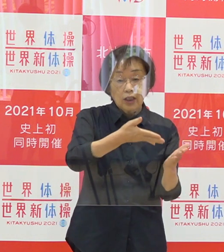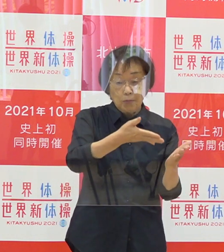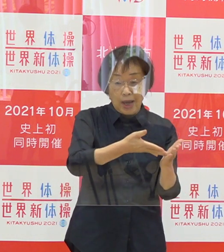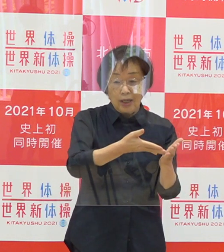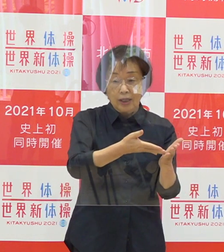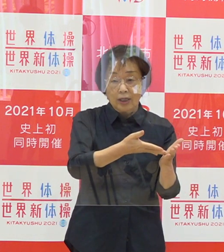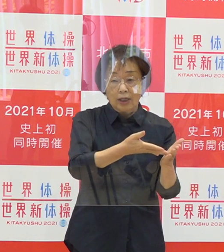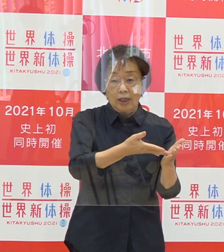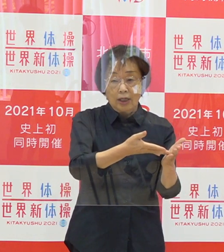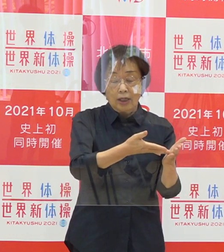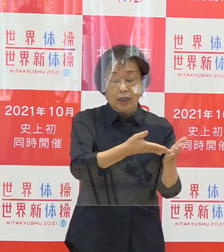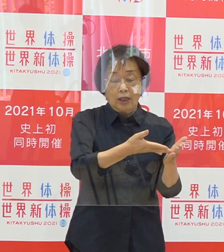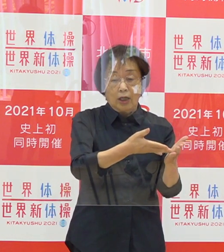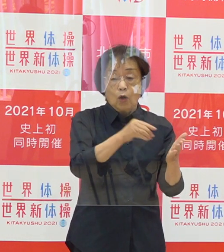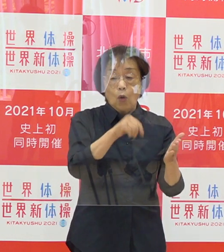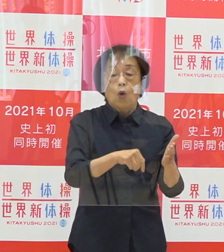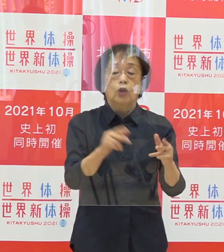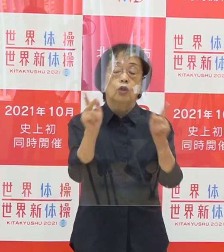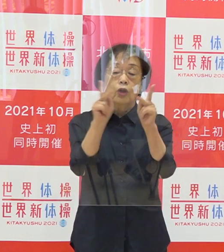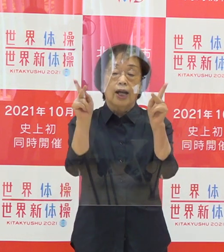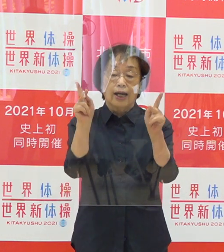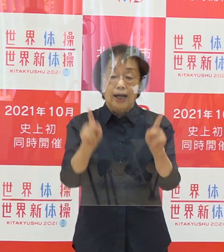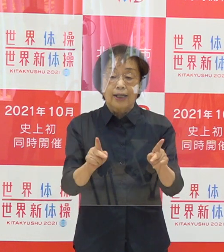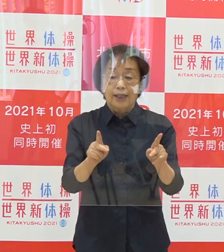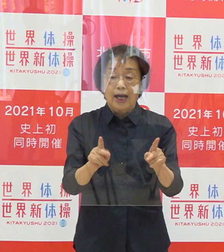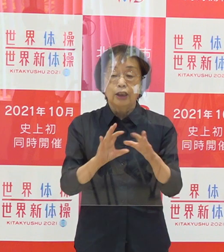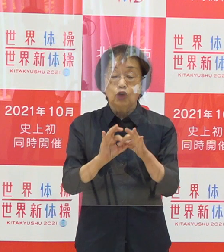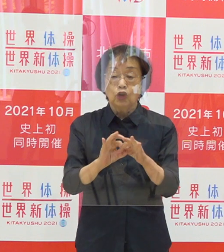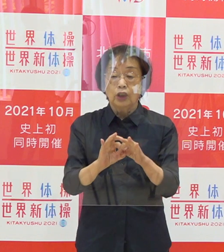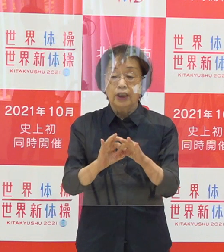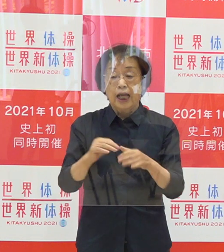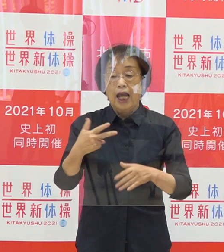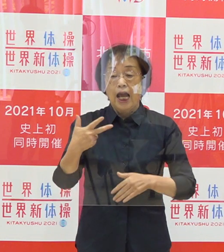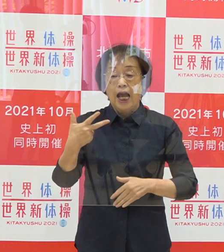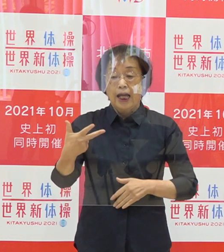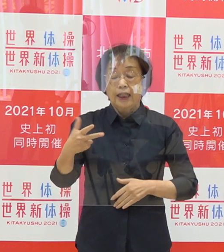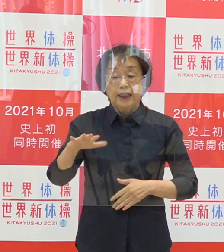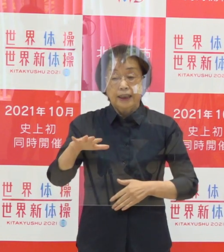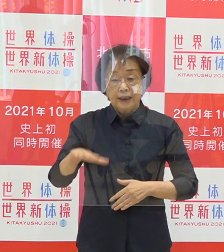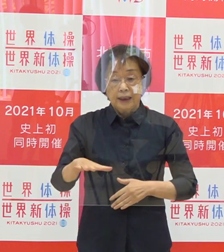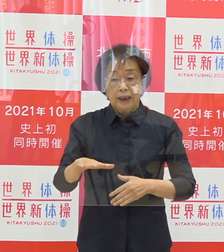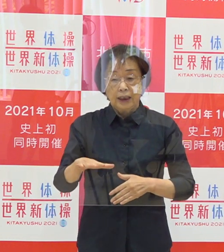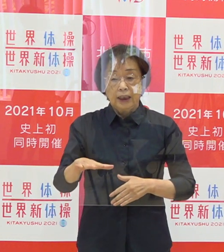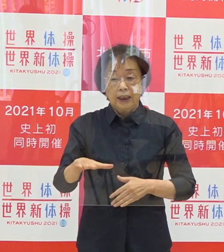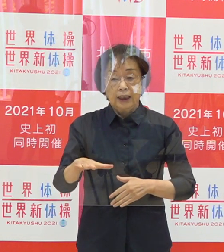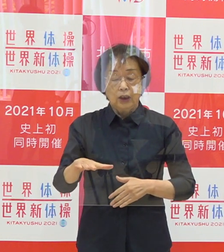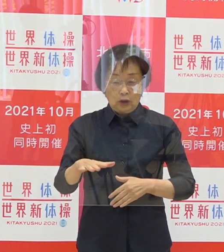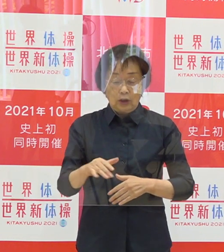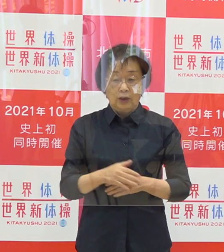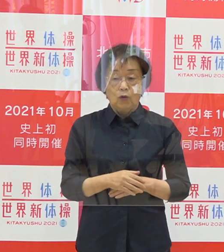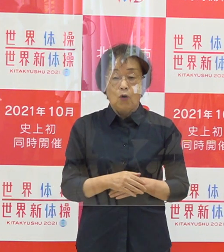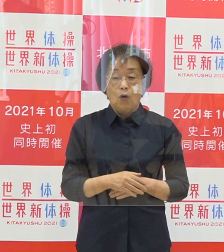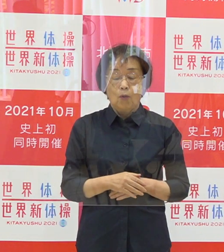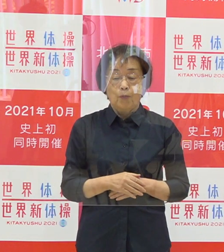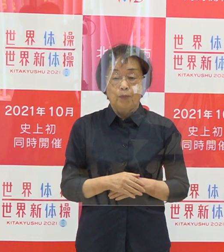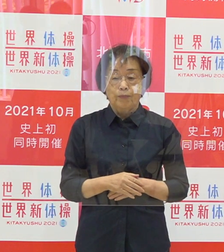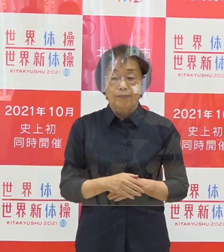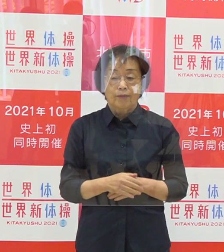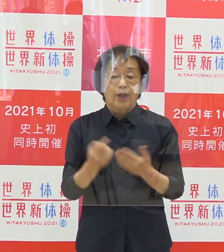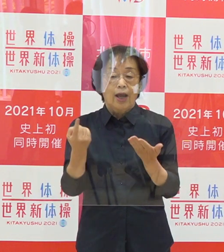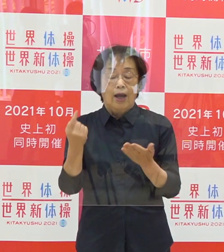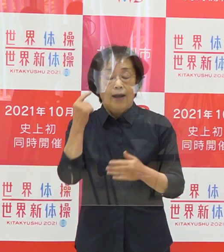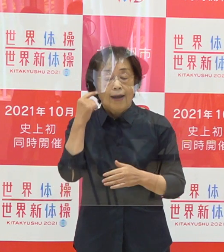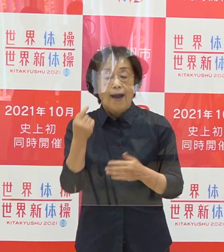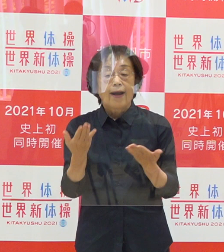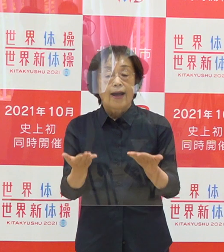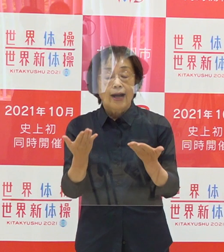こうした類似の課題に対する市の今後の基本的な姿勢のあり方としてですね、受け